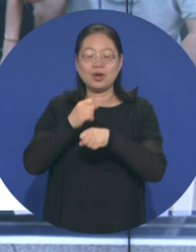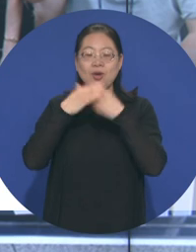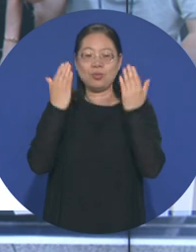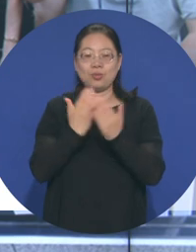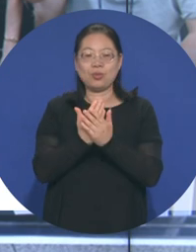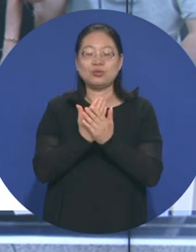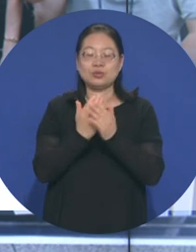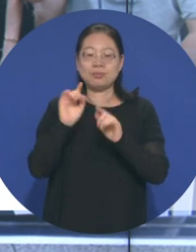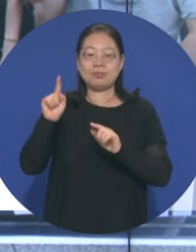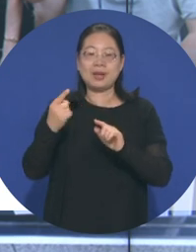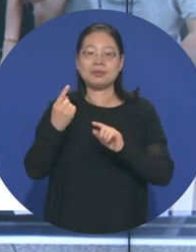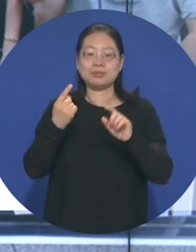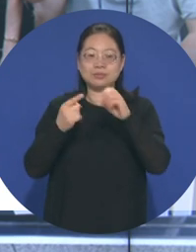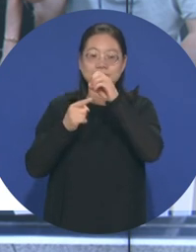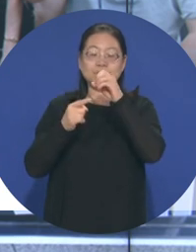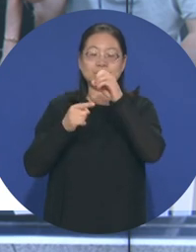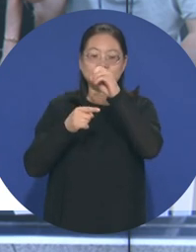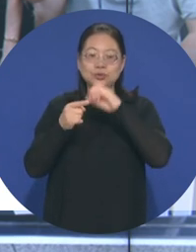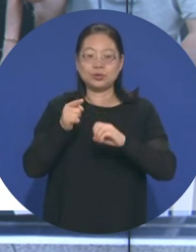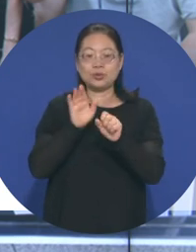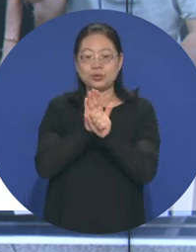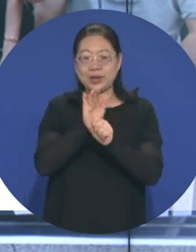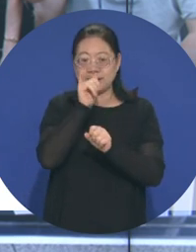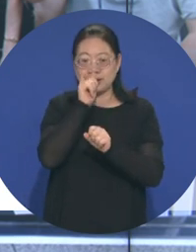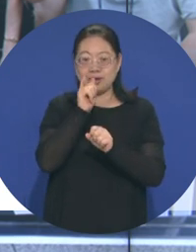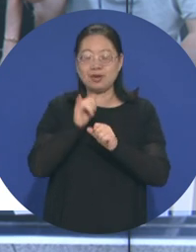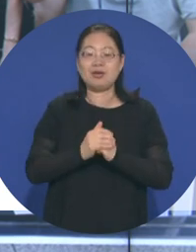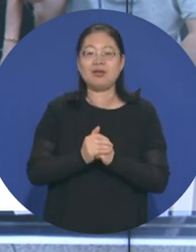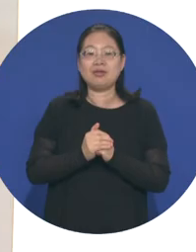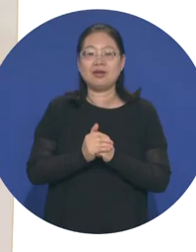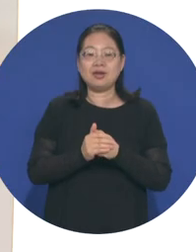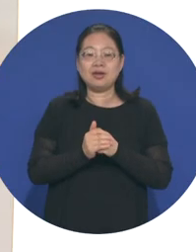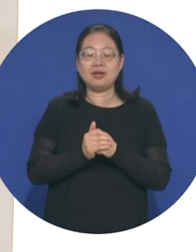않았는데요. 전반기 청년 정책을 정리해봤습니다.